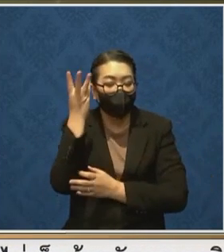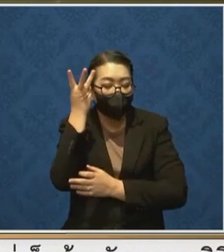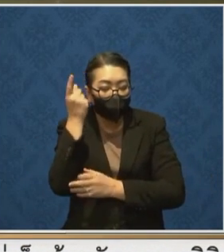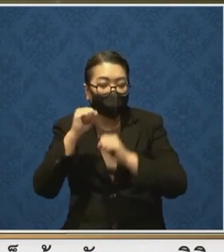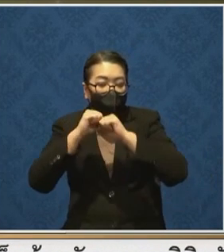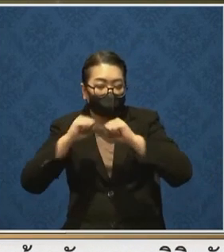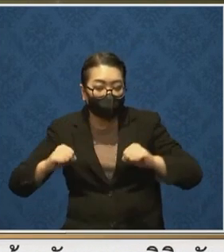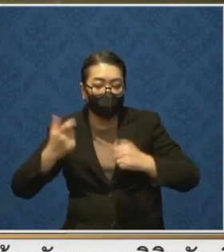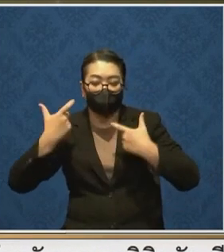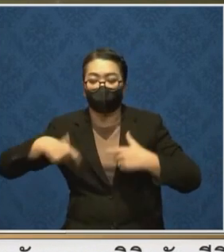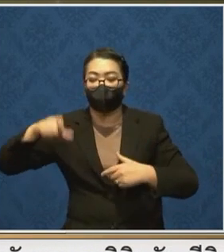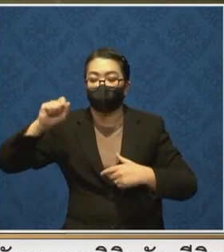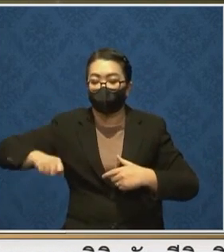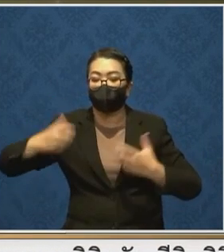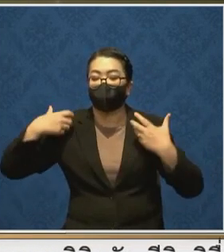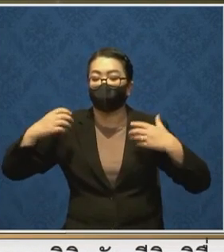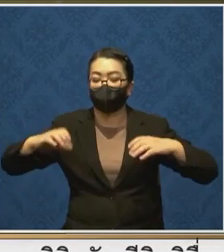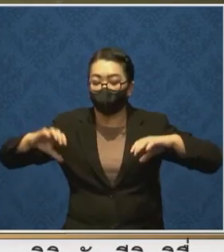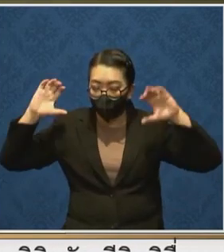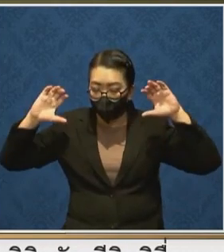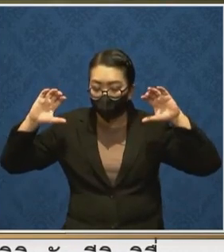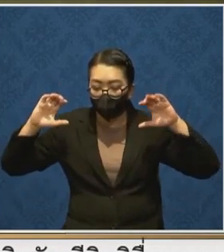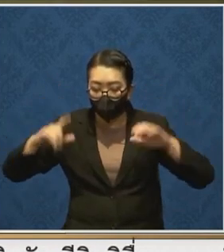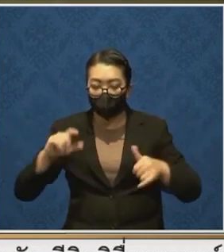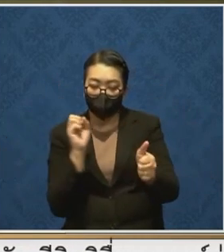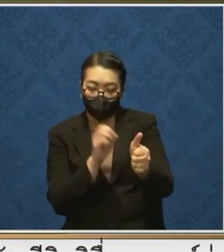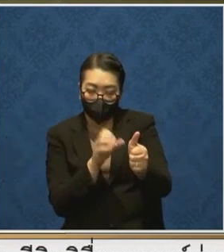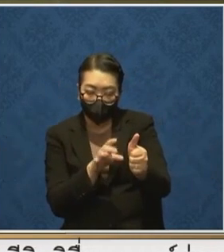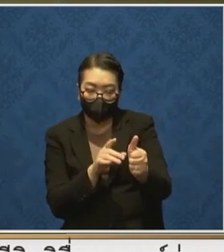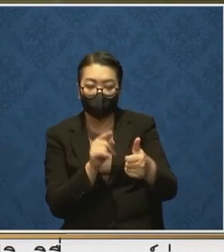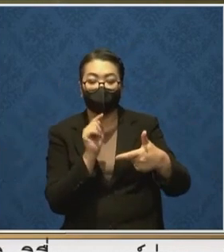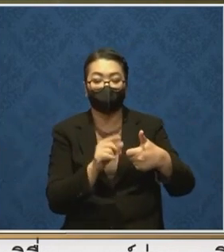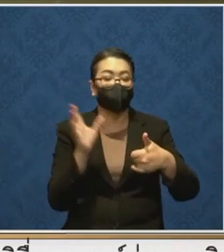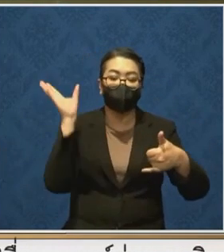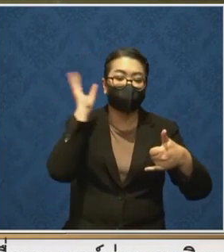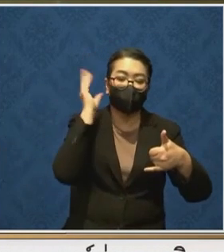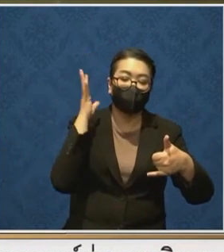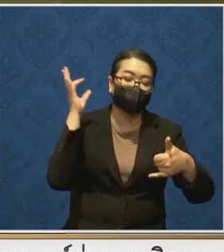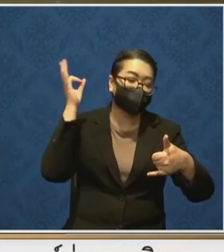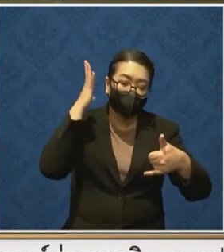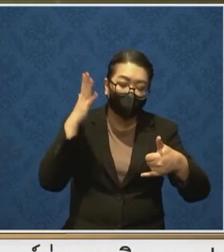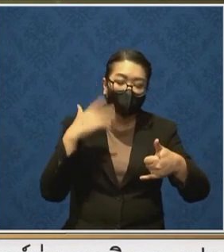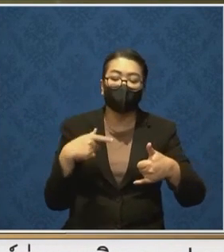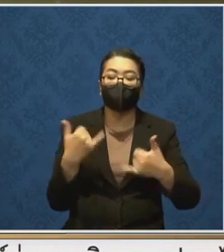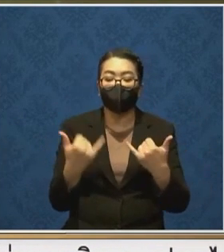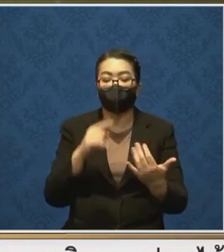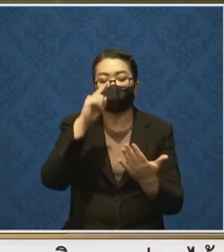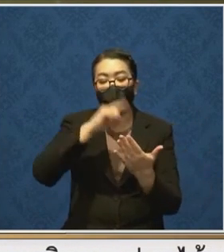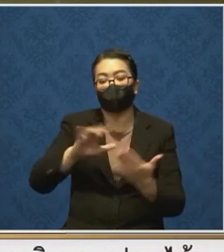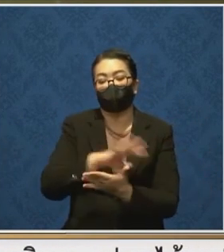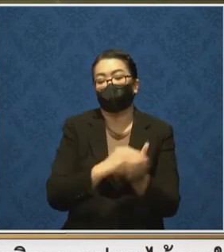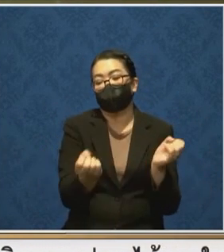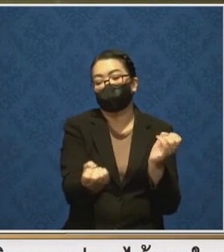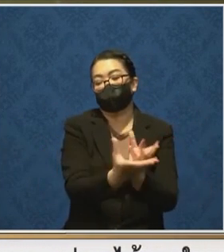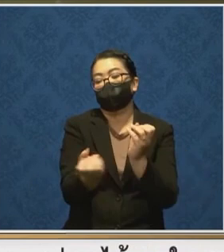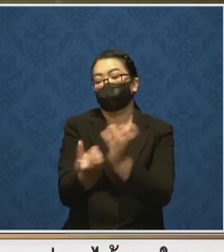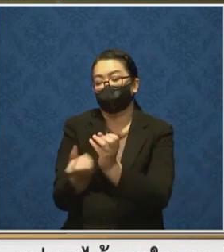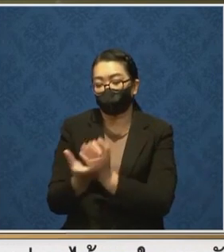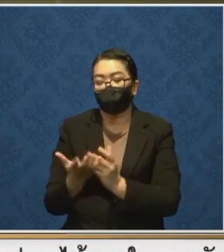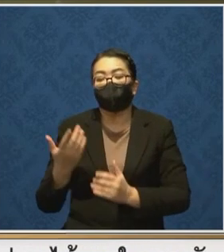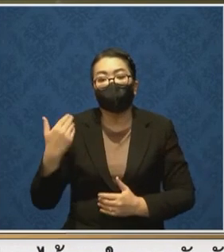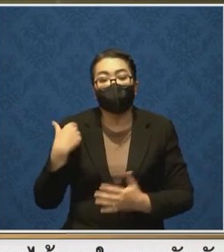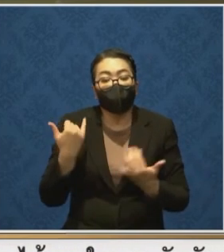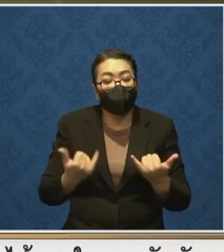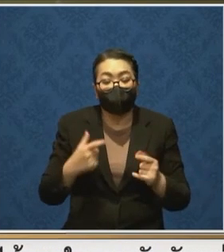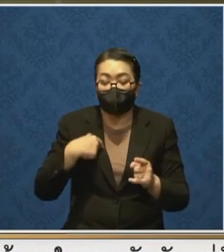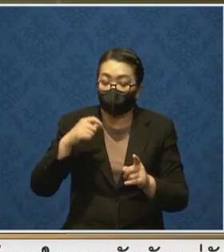ักงานอายการสูงสุดในธานะธนายแผ่นดินที่ไดให้ความเห็นไว้จึงเกิดความเสียหายมากมายต่มาแม้ว่าตอนนี้จะยไม